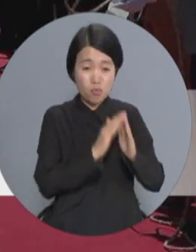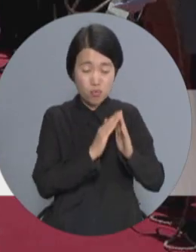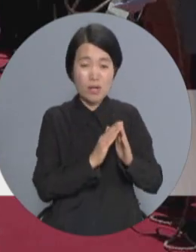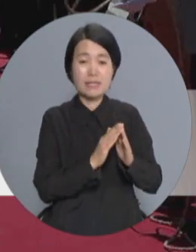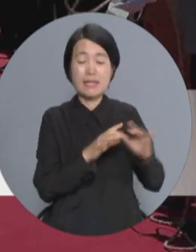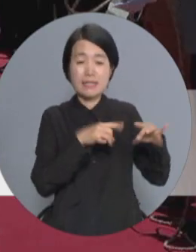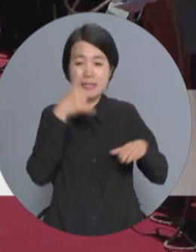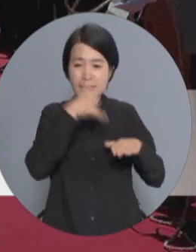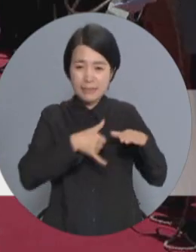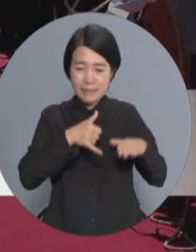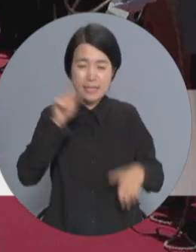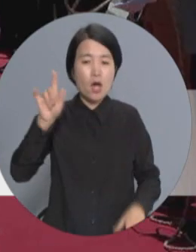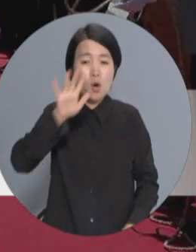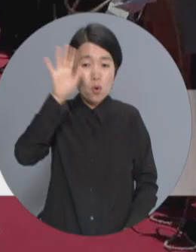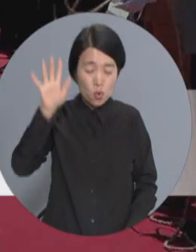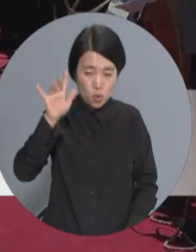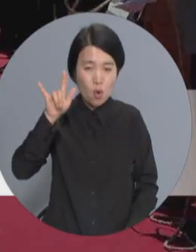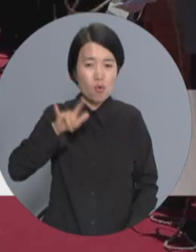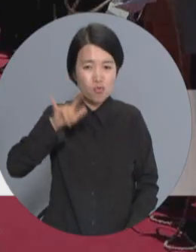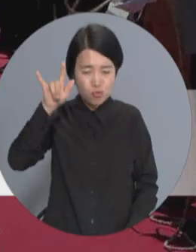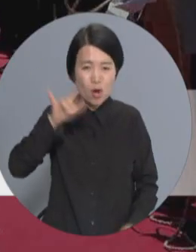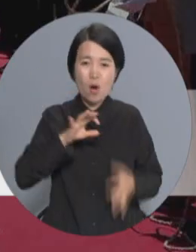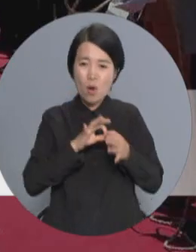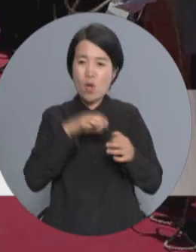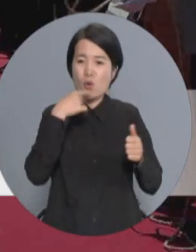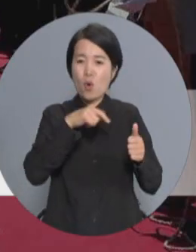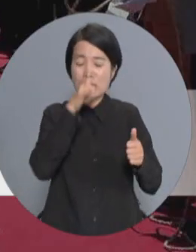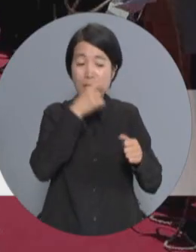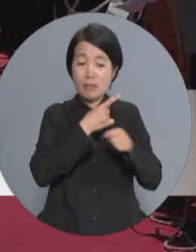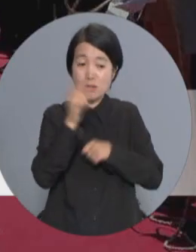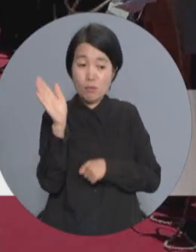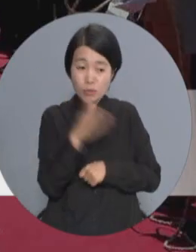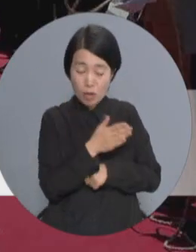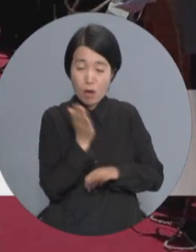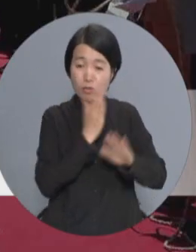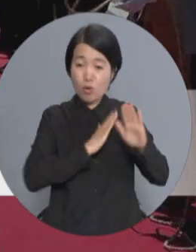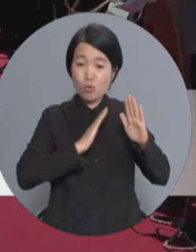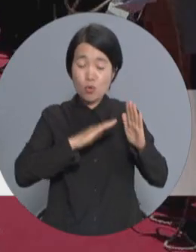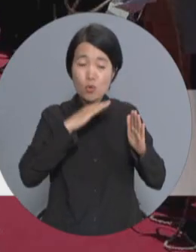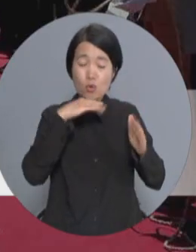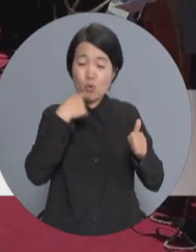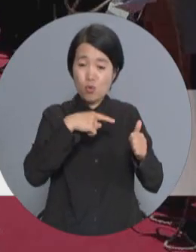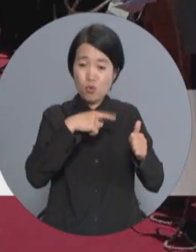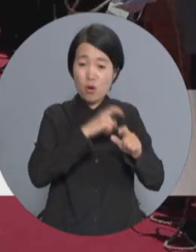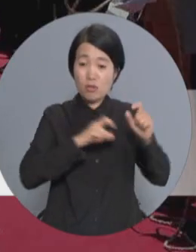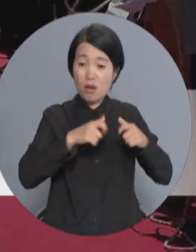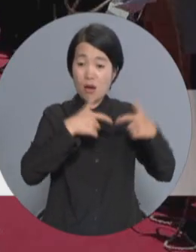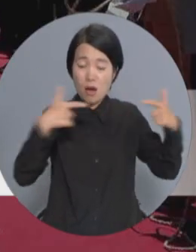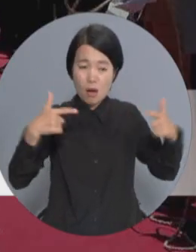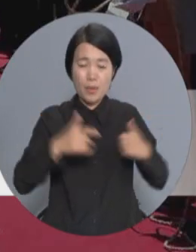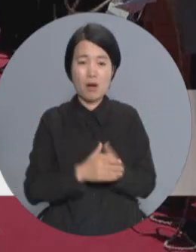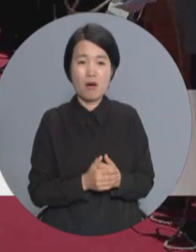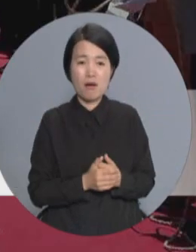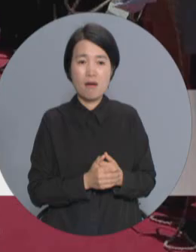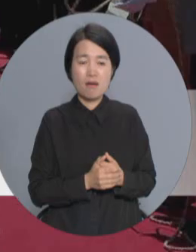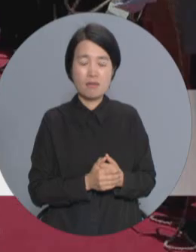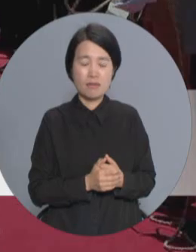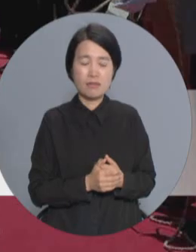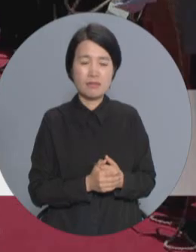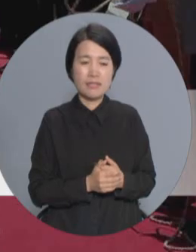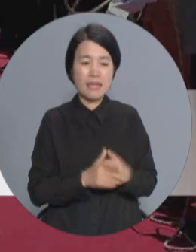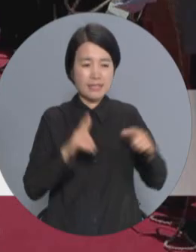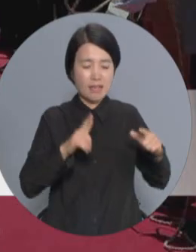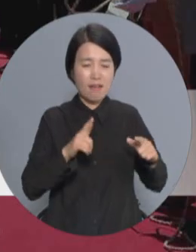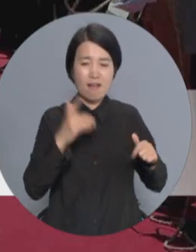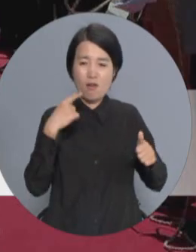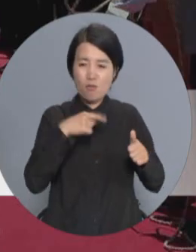한창입니다. 내년부터 정규 교과 과정이 확대되면 인재 양성은 물론 청년층 인구 유입에도 긍정적인